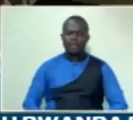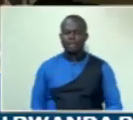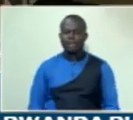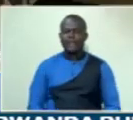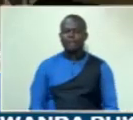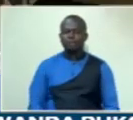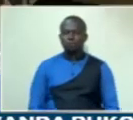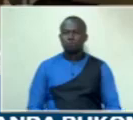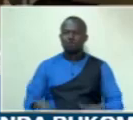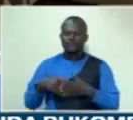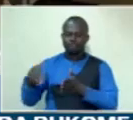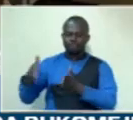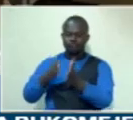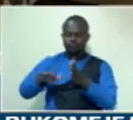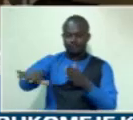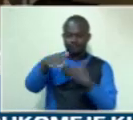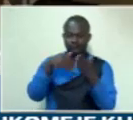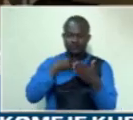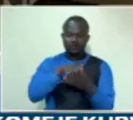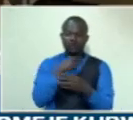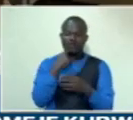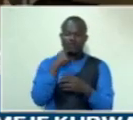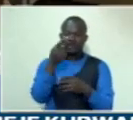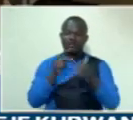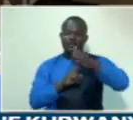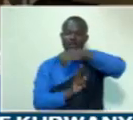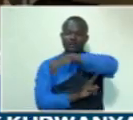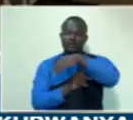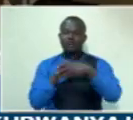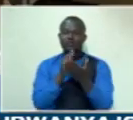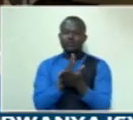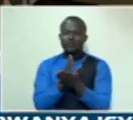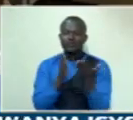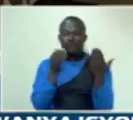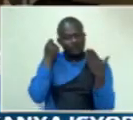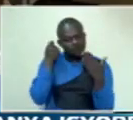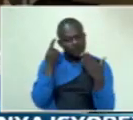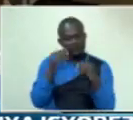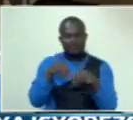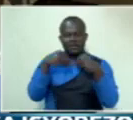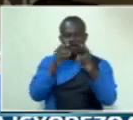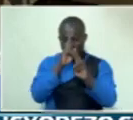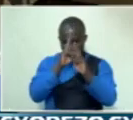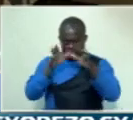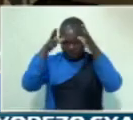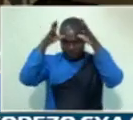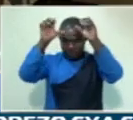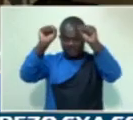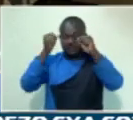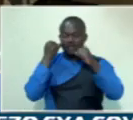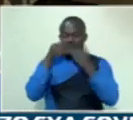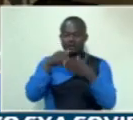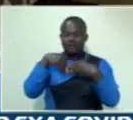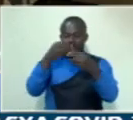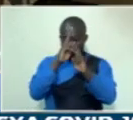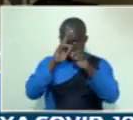uyu muhanda twavugaga ari n'ibi biraro mu by'ukuri urumva byatanzwe n'umukuru w'igihugu. Ibi bitanzwe n'umukuru